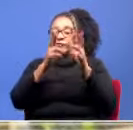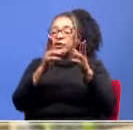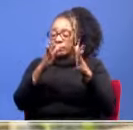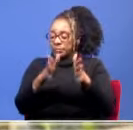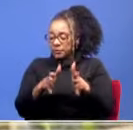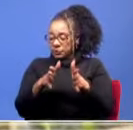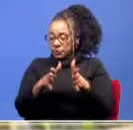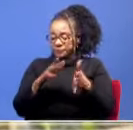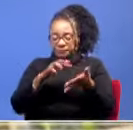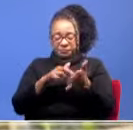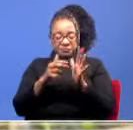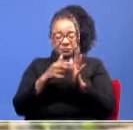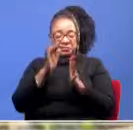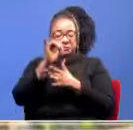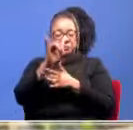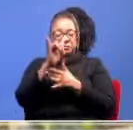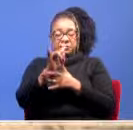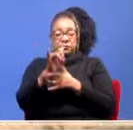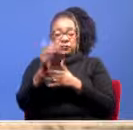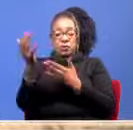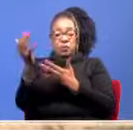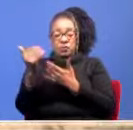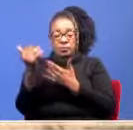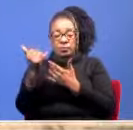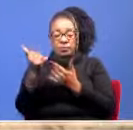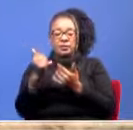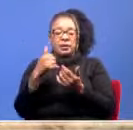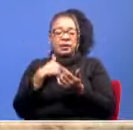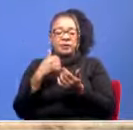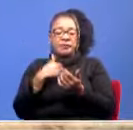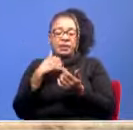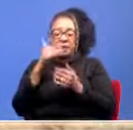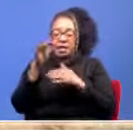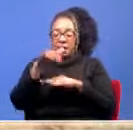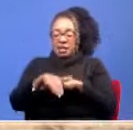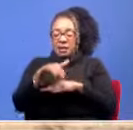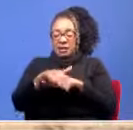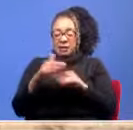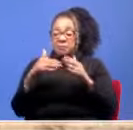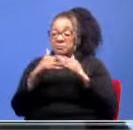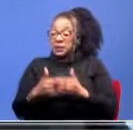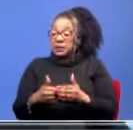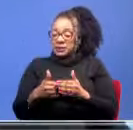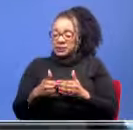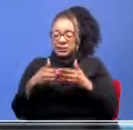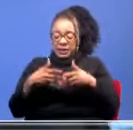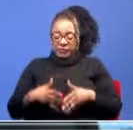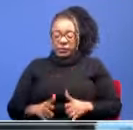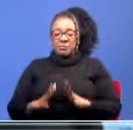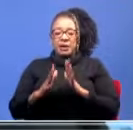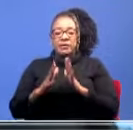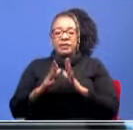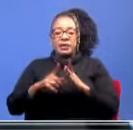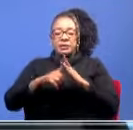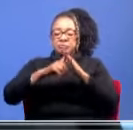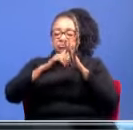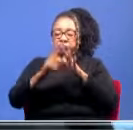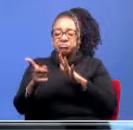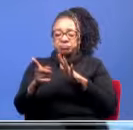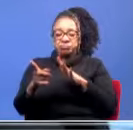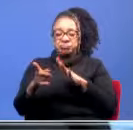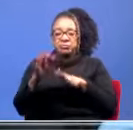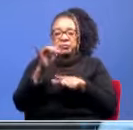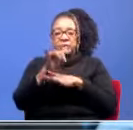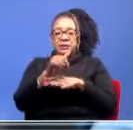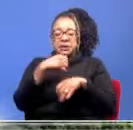ya wasichana hawa na wadau kuwa kutungwa mimba za mapema, kuzaa utotoni na kutorokwa